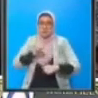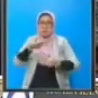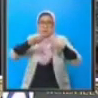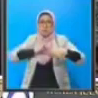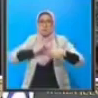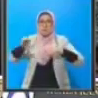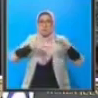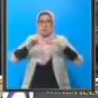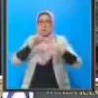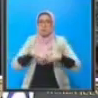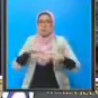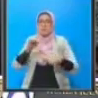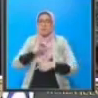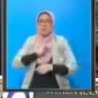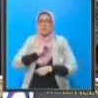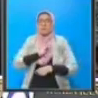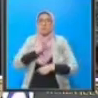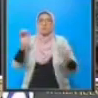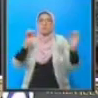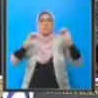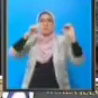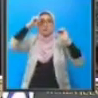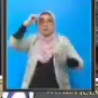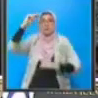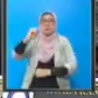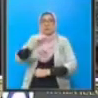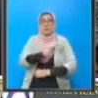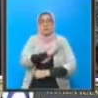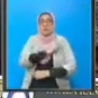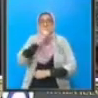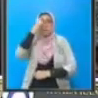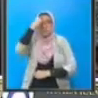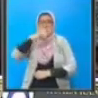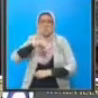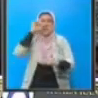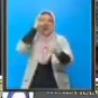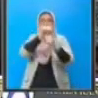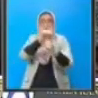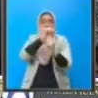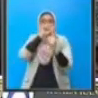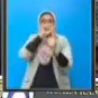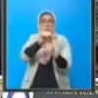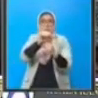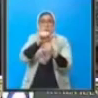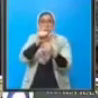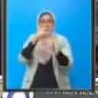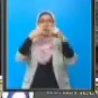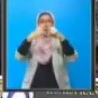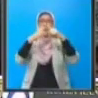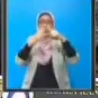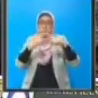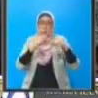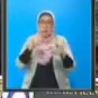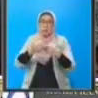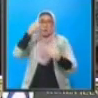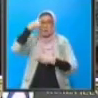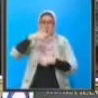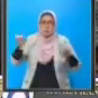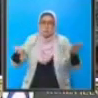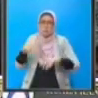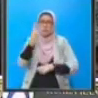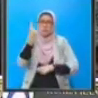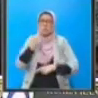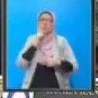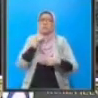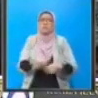saya nyanyi Ayo tidak ada niat Qodho untuk menipu dewan ataupun untuk melakukan sesuatu peka